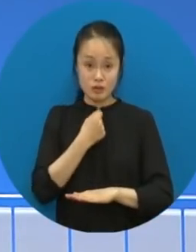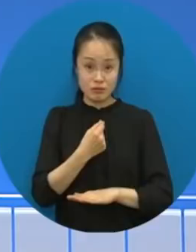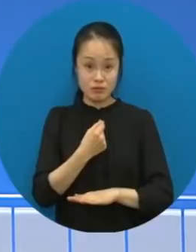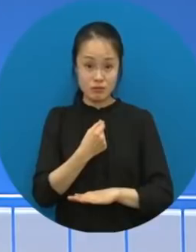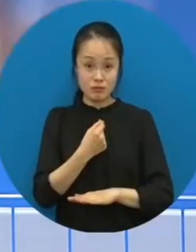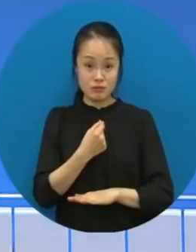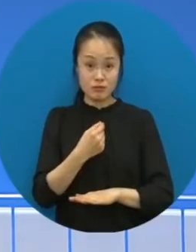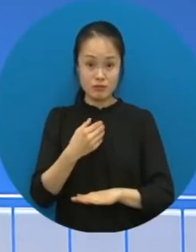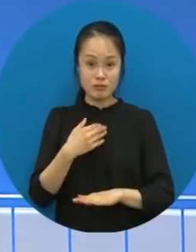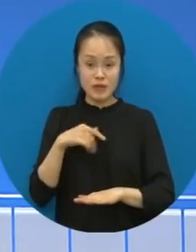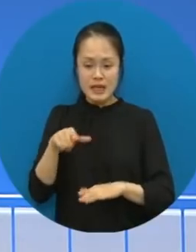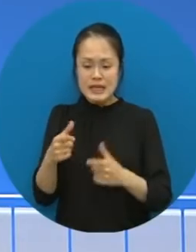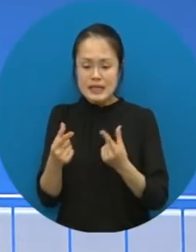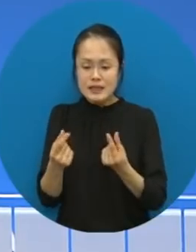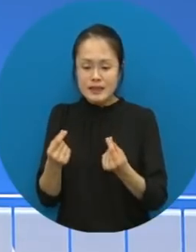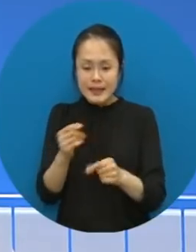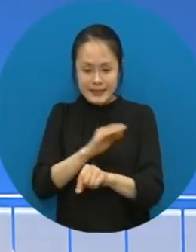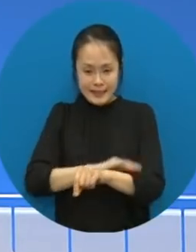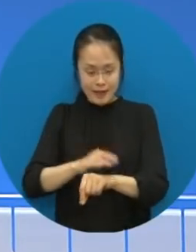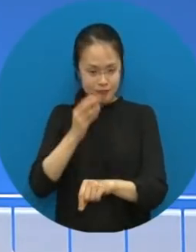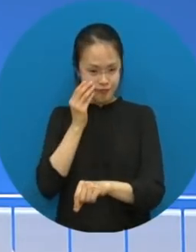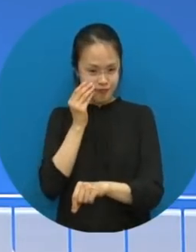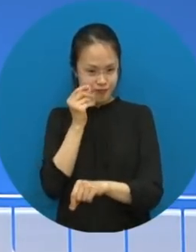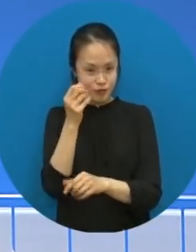나는 이렇게 잘 되고 싶고.